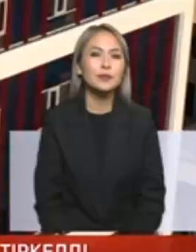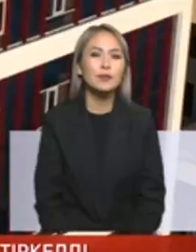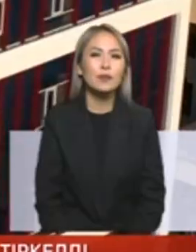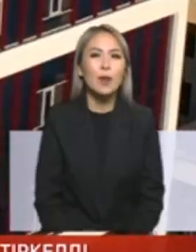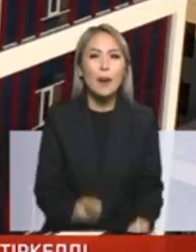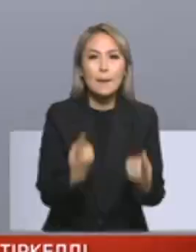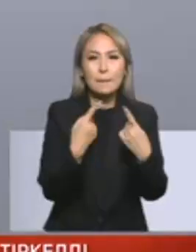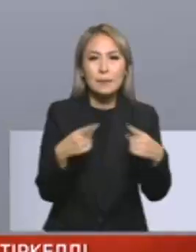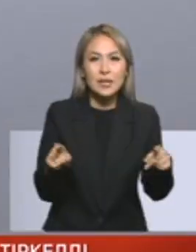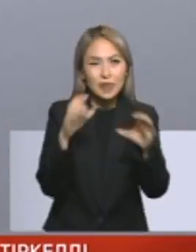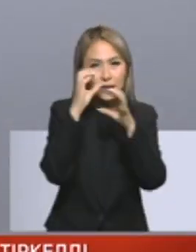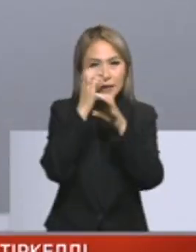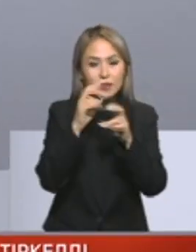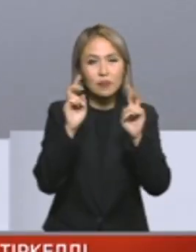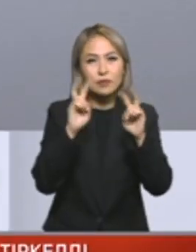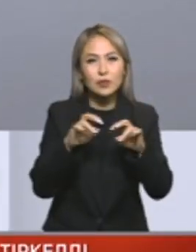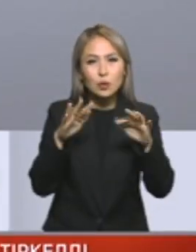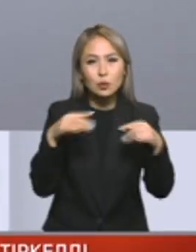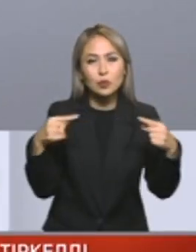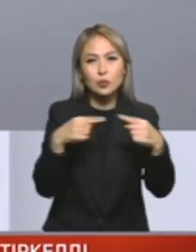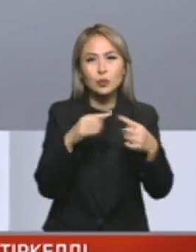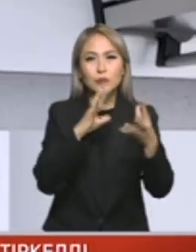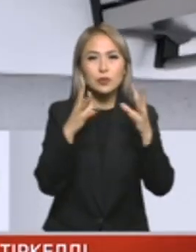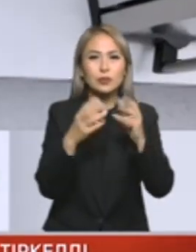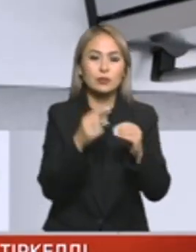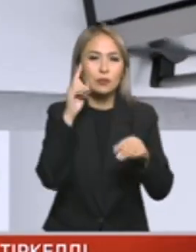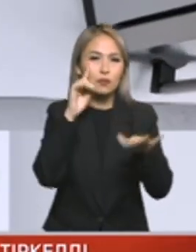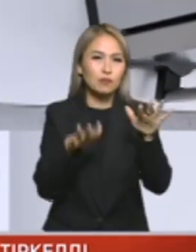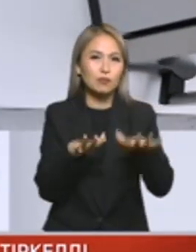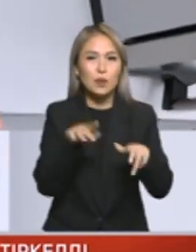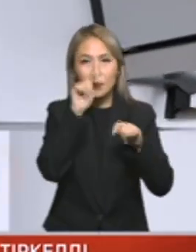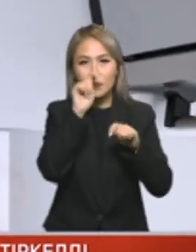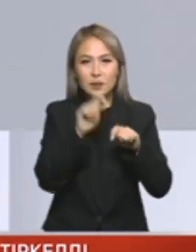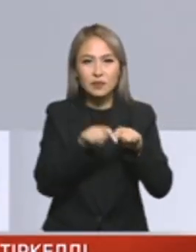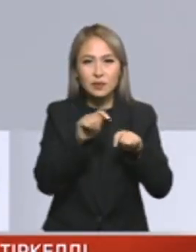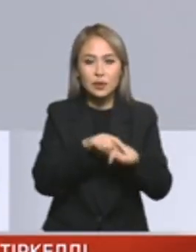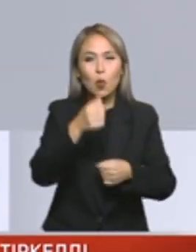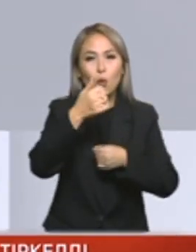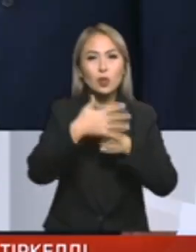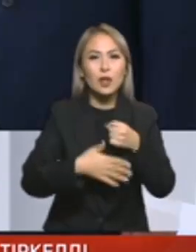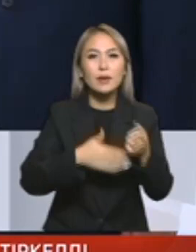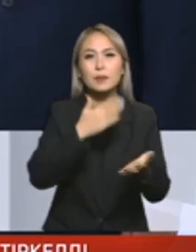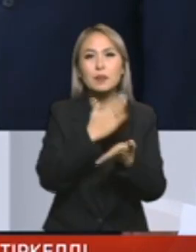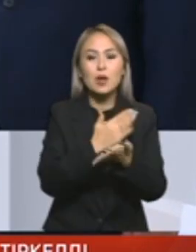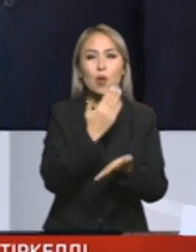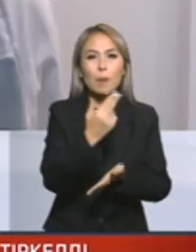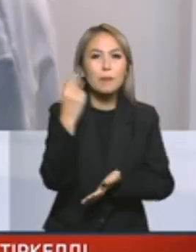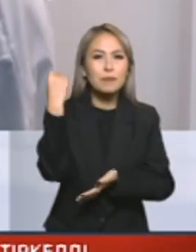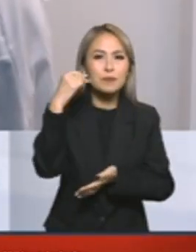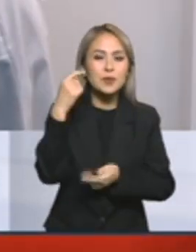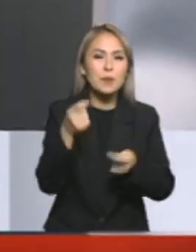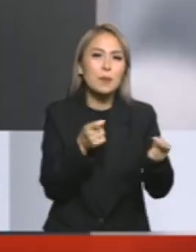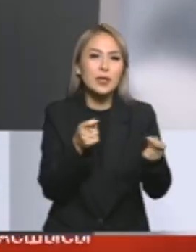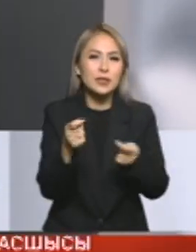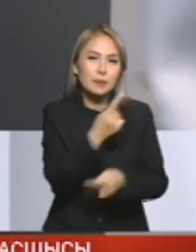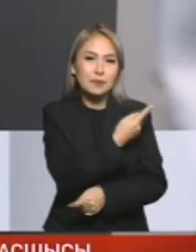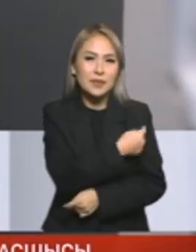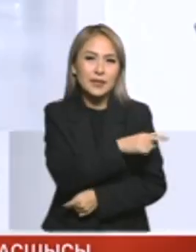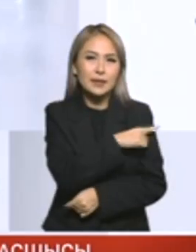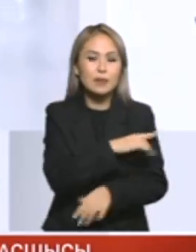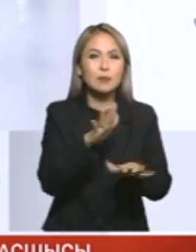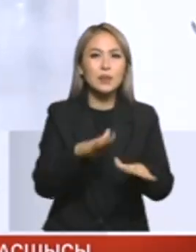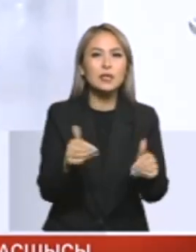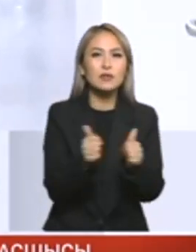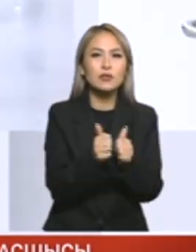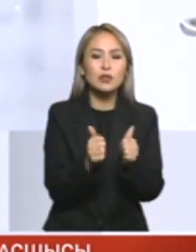басқа зертханалардағы зерттеулердің дәлдігіне күмән туса, онда соны тексеретін елордада орталық бар. Ол президент іс басқармасы медициналық мекемесінің